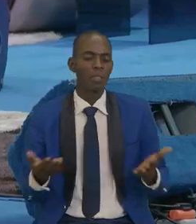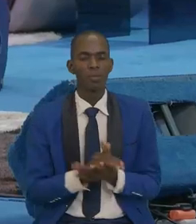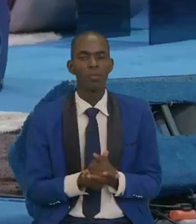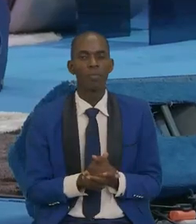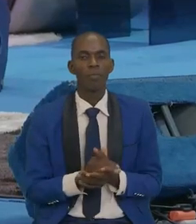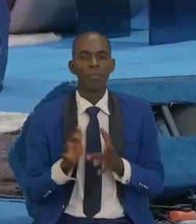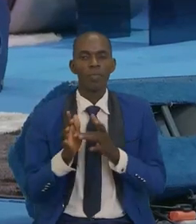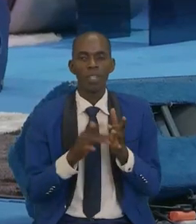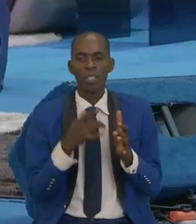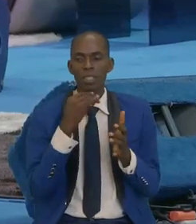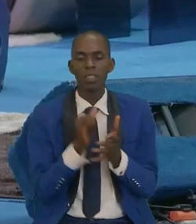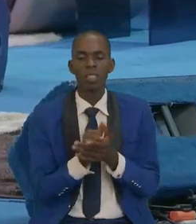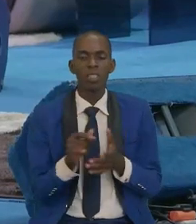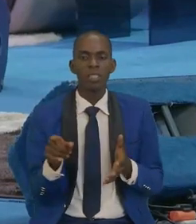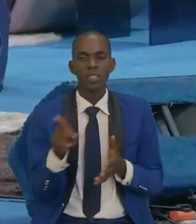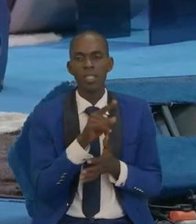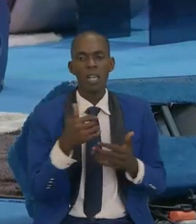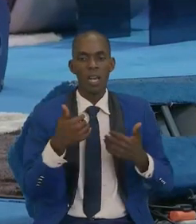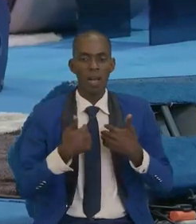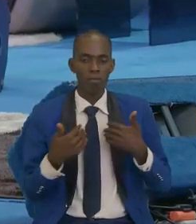C'est ce que Jésus a dit.